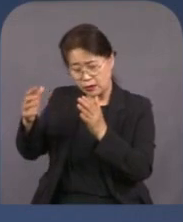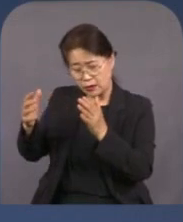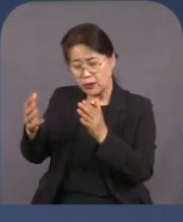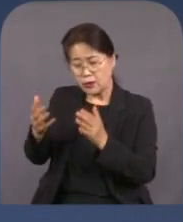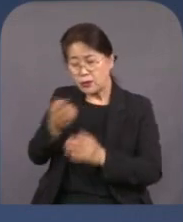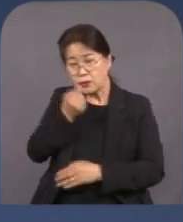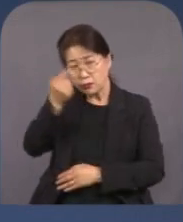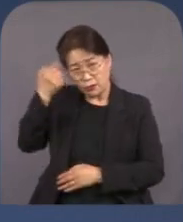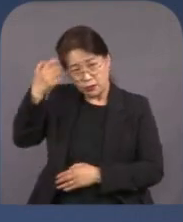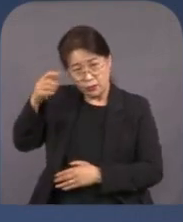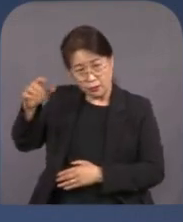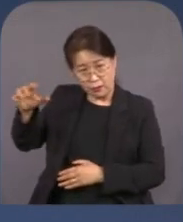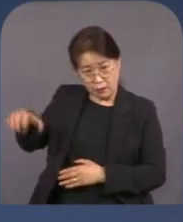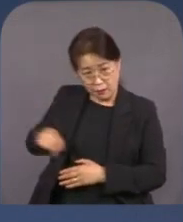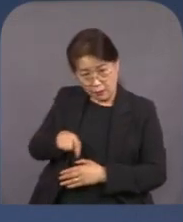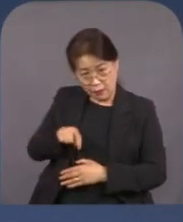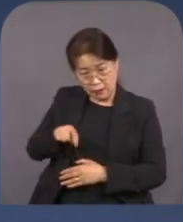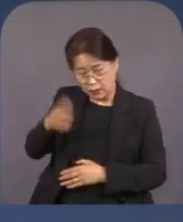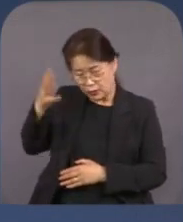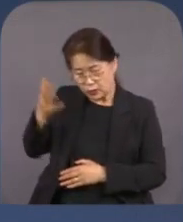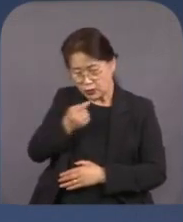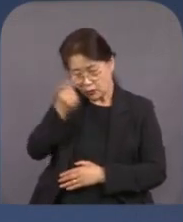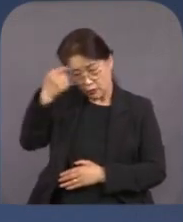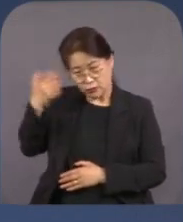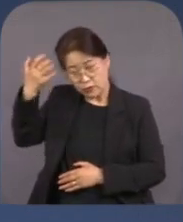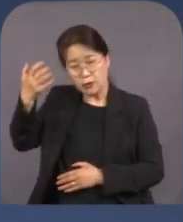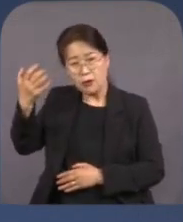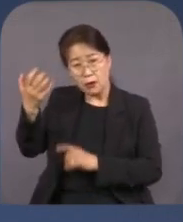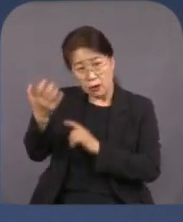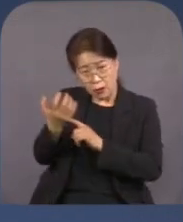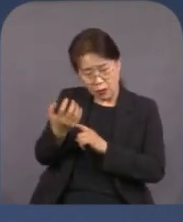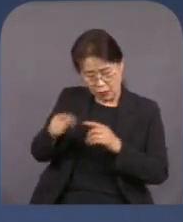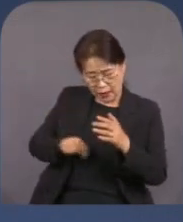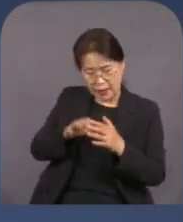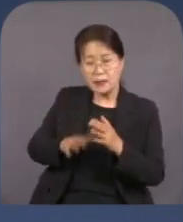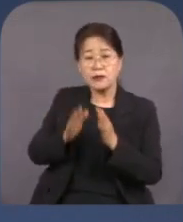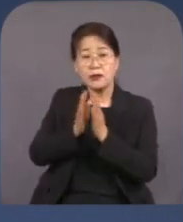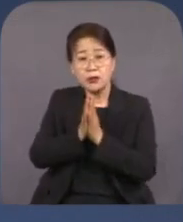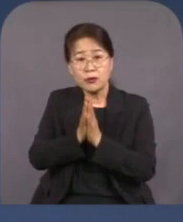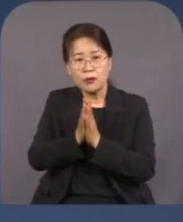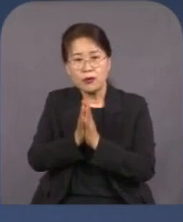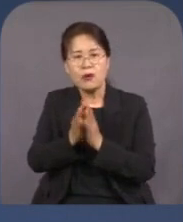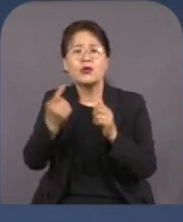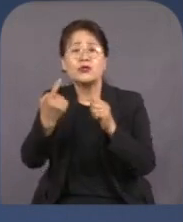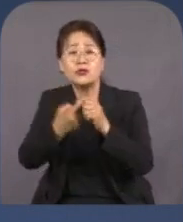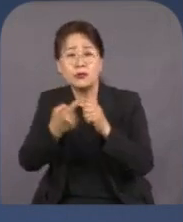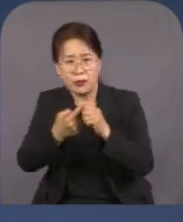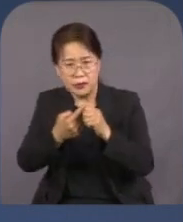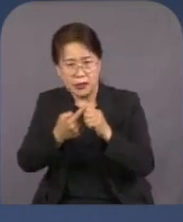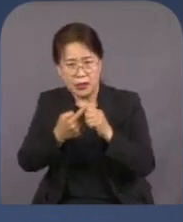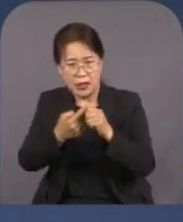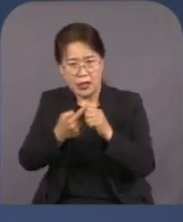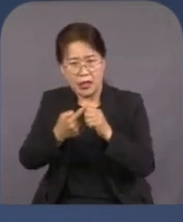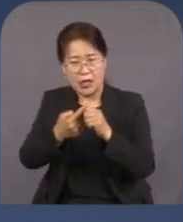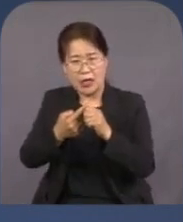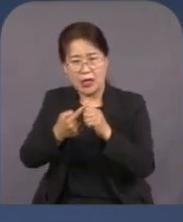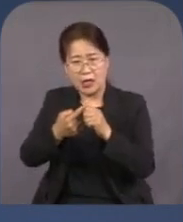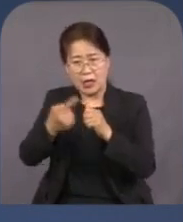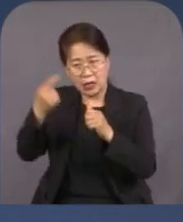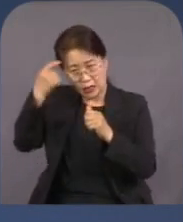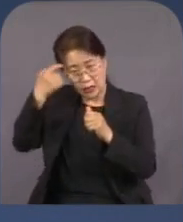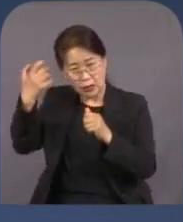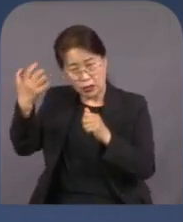할까요 첫 번째입니다 성령께서 우리의 연약함을 도우시기 때문입니다